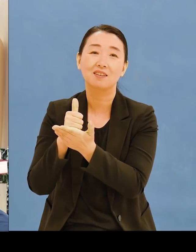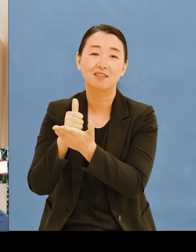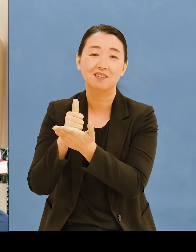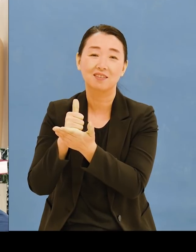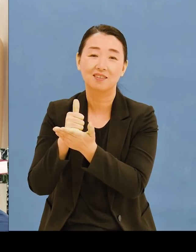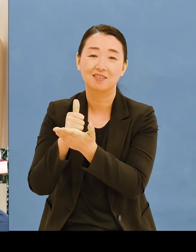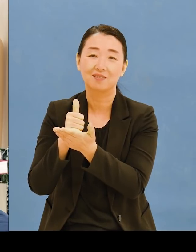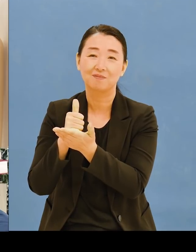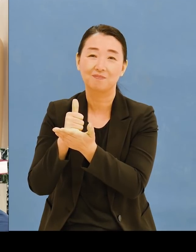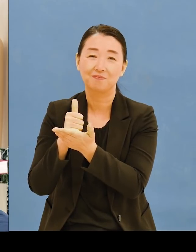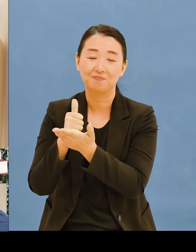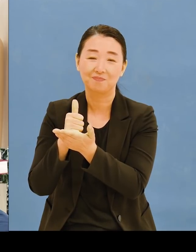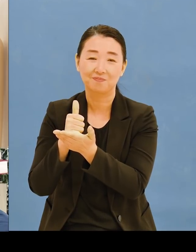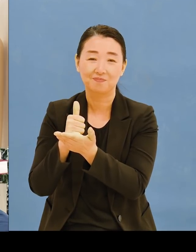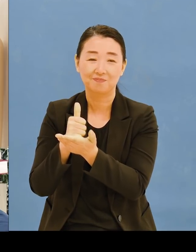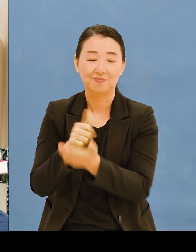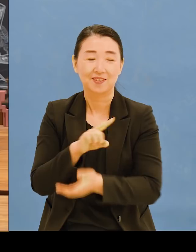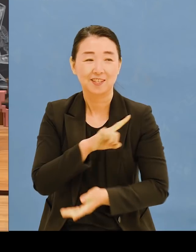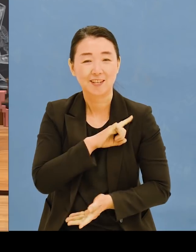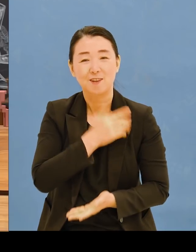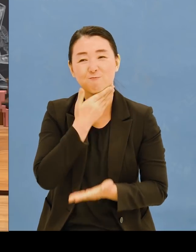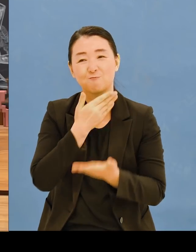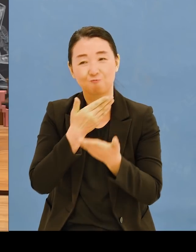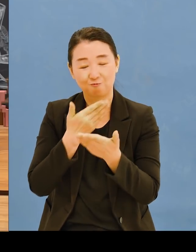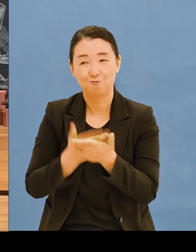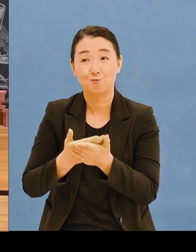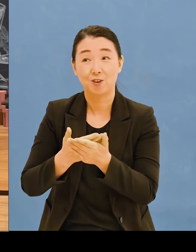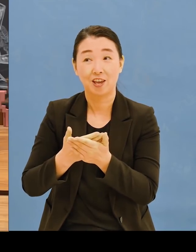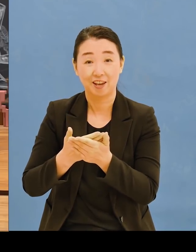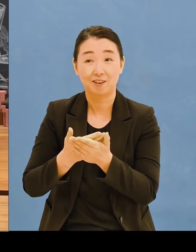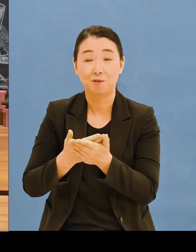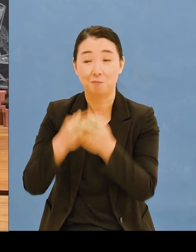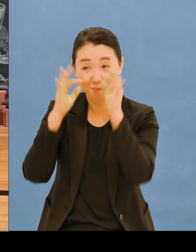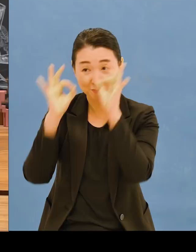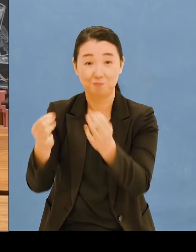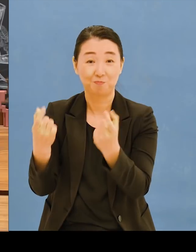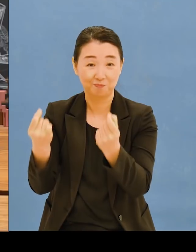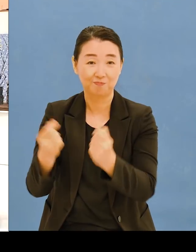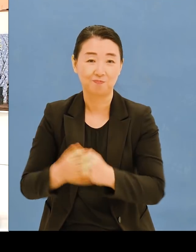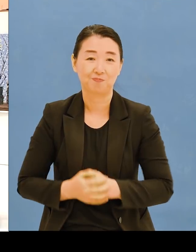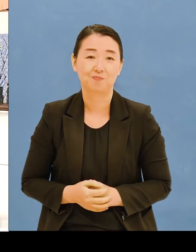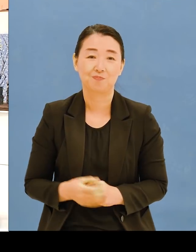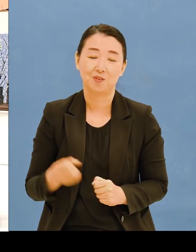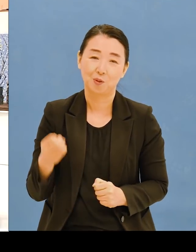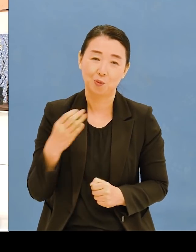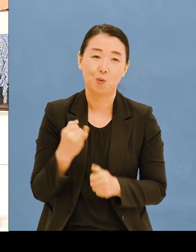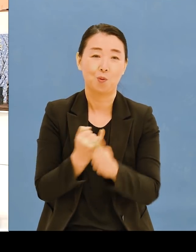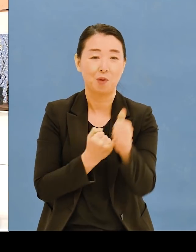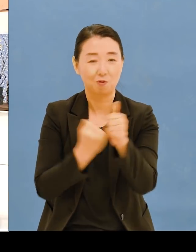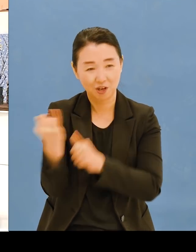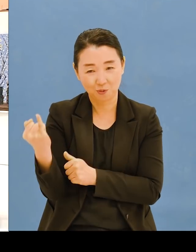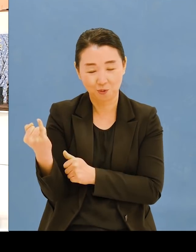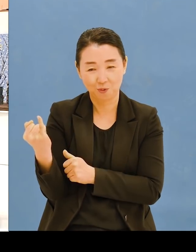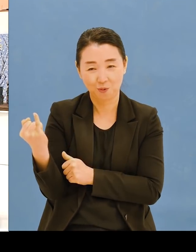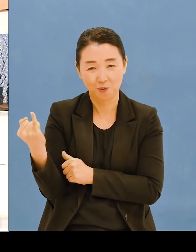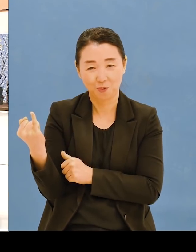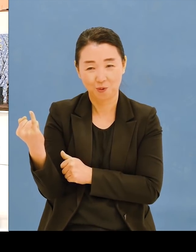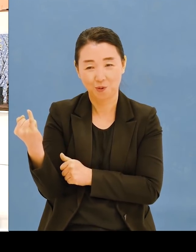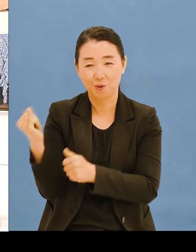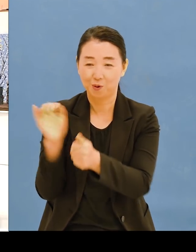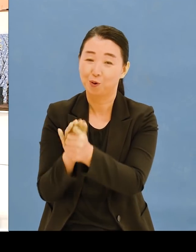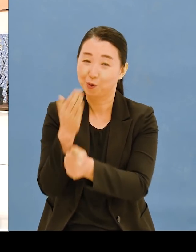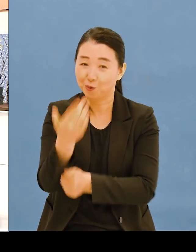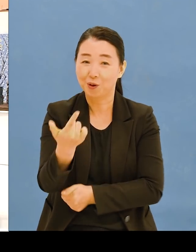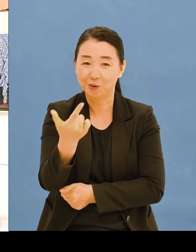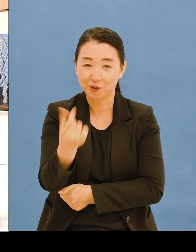사실은 가장 이렇게 중점적으로 보시는 것 같고, 네. 그래서 이제 배우자도 붙여 주시는 거고,